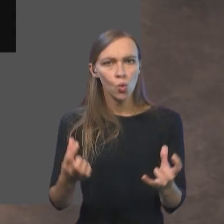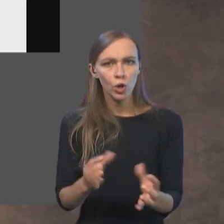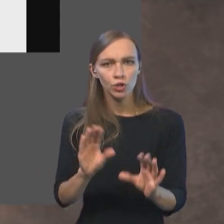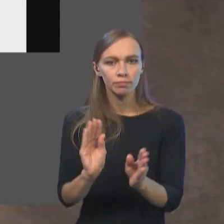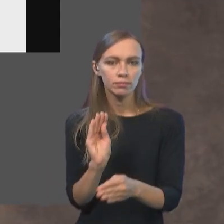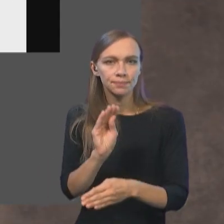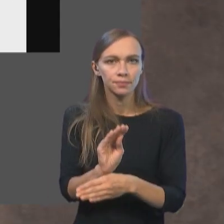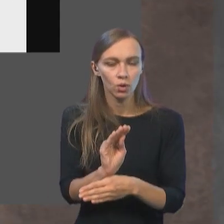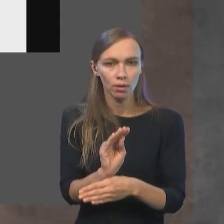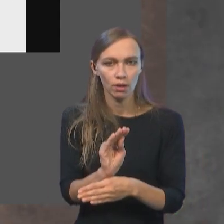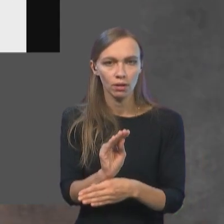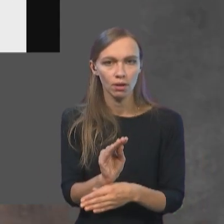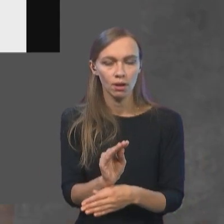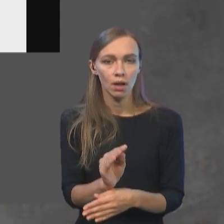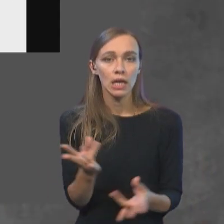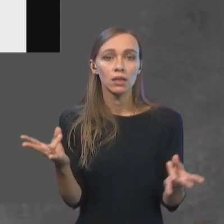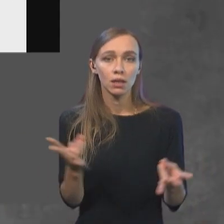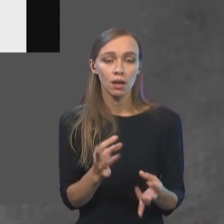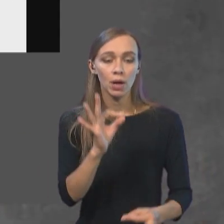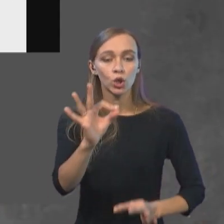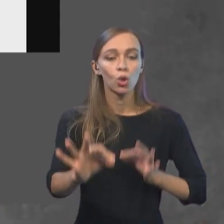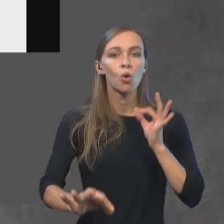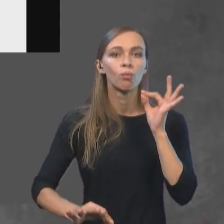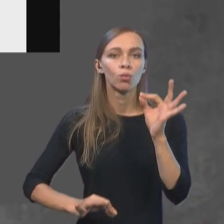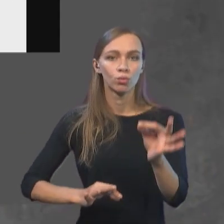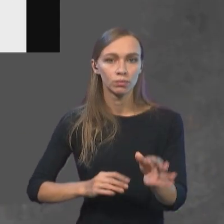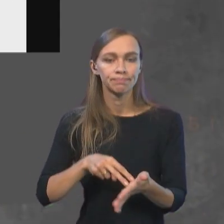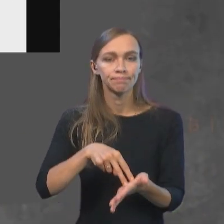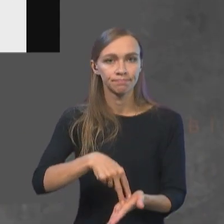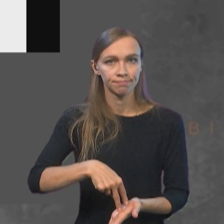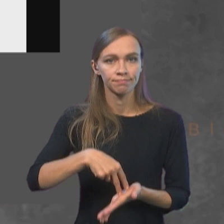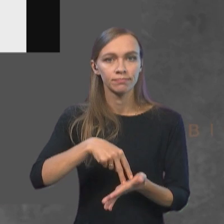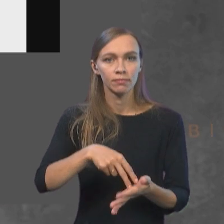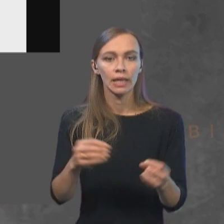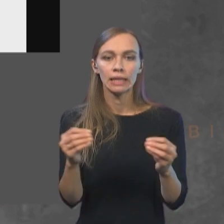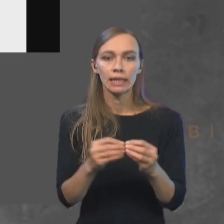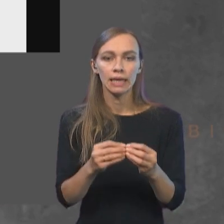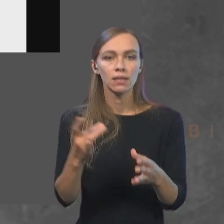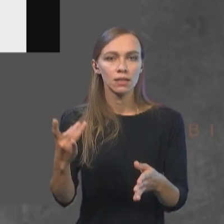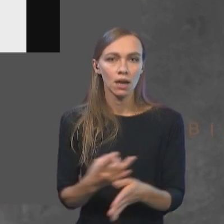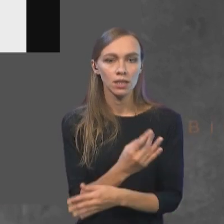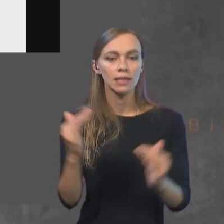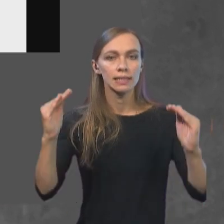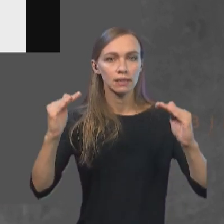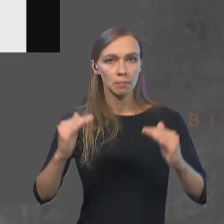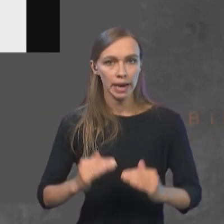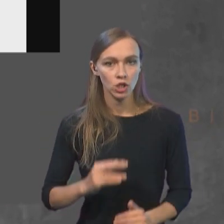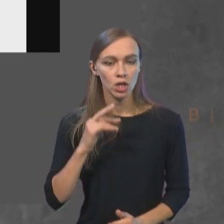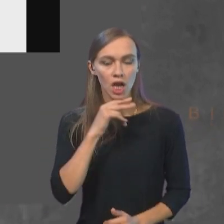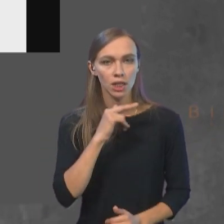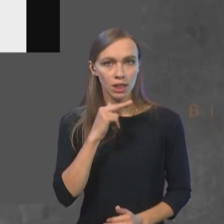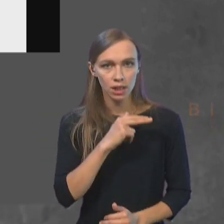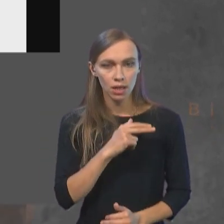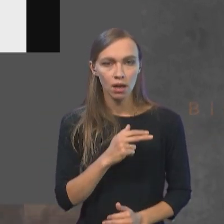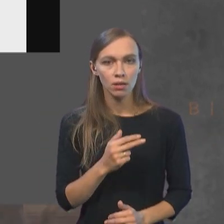принципі, вам треба перебути добу. За добу в 10 разів зменшиться радіоактивний фон, і вже